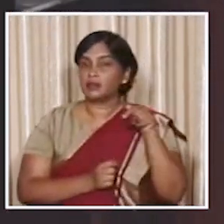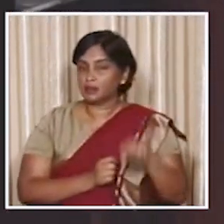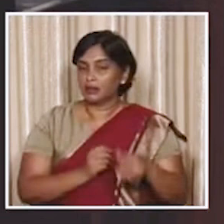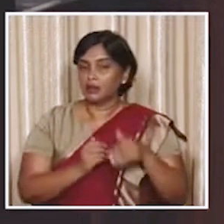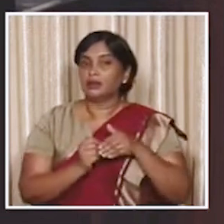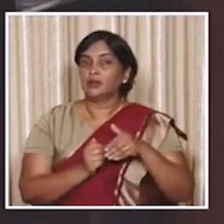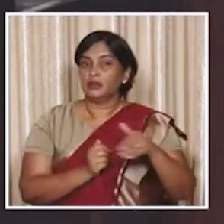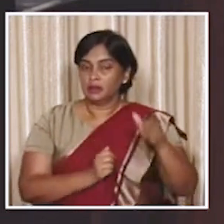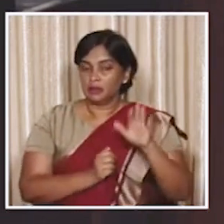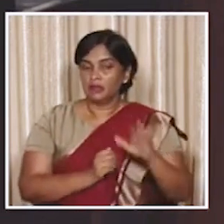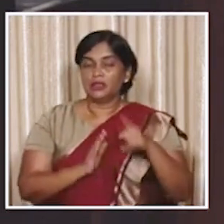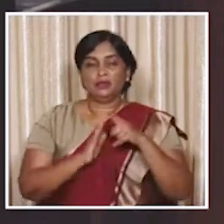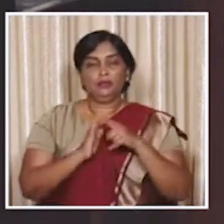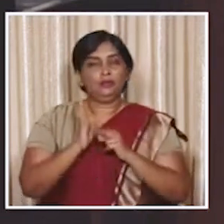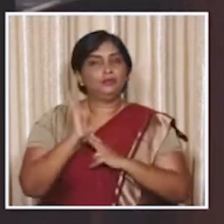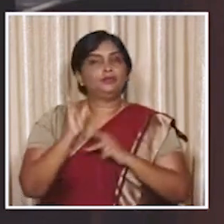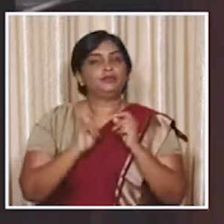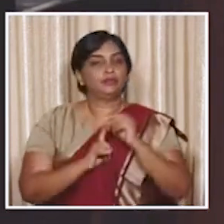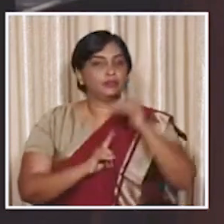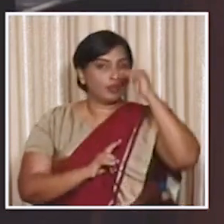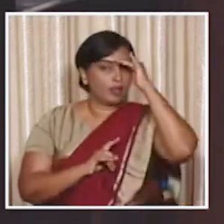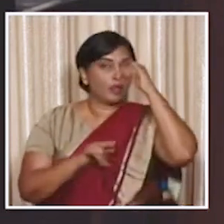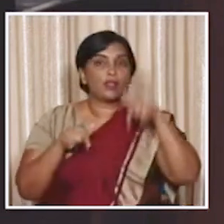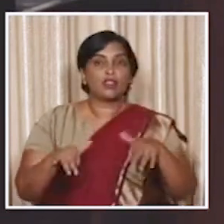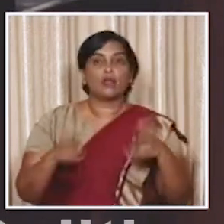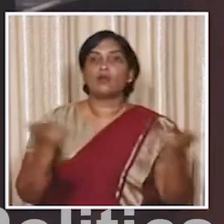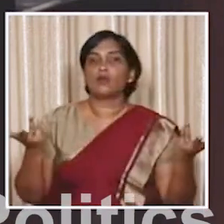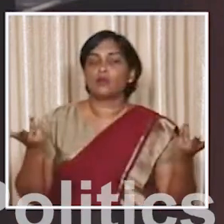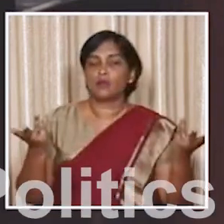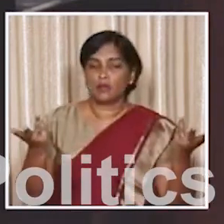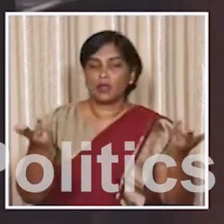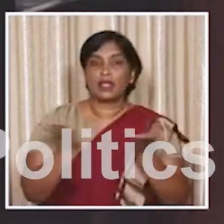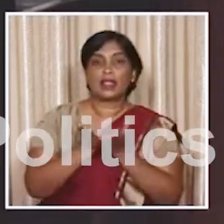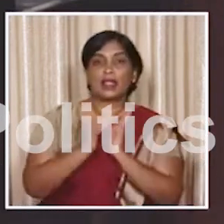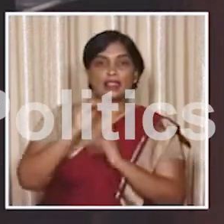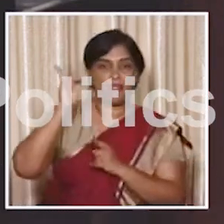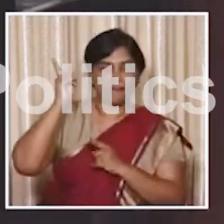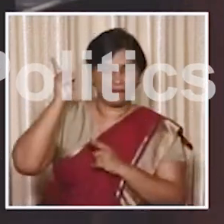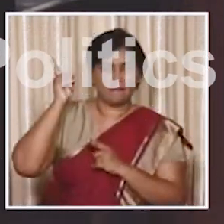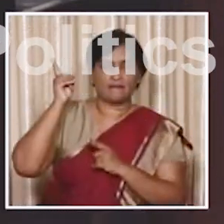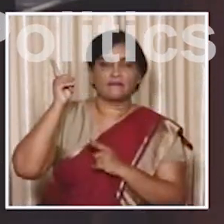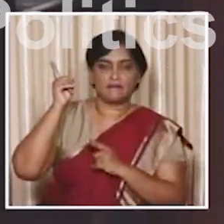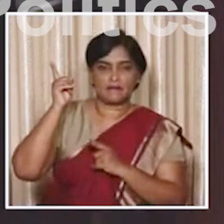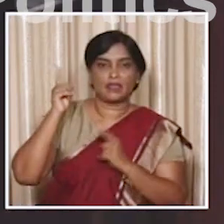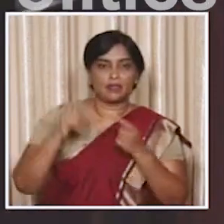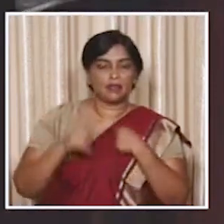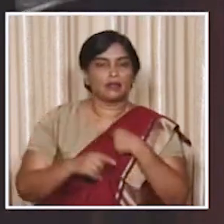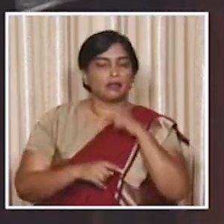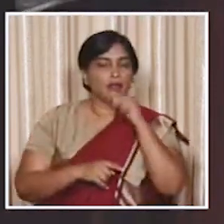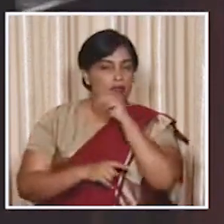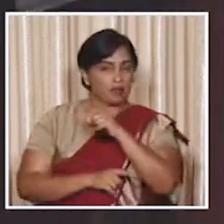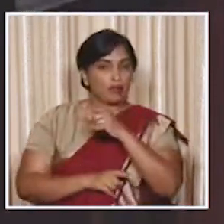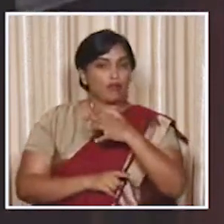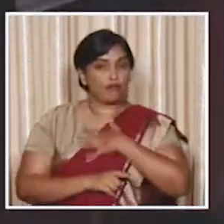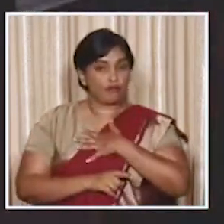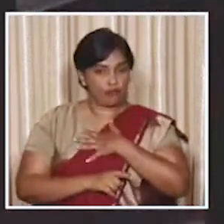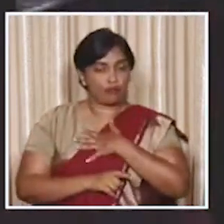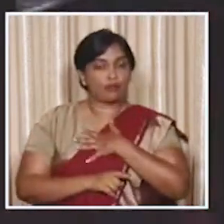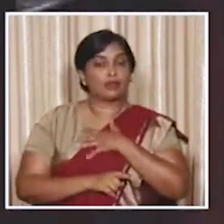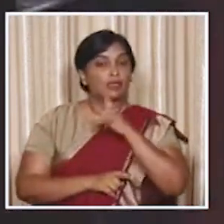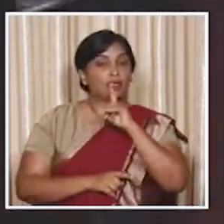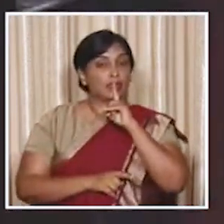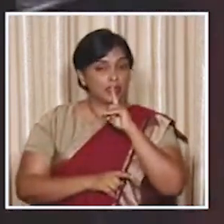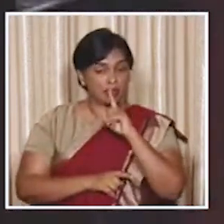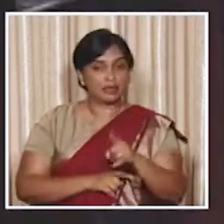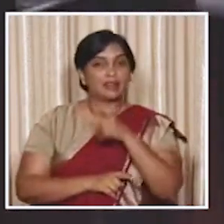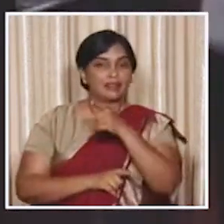වෙනකොට ජනතා විමුක්ති පෙරමුණේ නායකයා කොහෙද ඉන්නේ? ඉන්දියාවේ ඉන්නවා. මම එතුමාගේ හඬින්ම එතුමා ගියපු